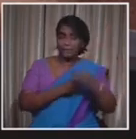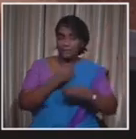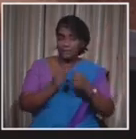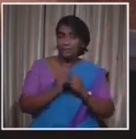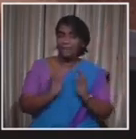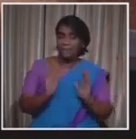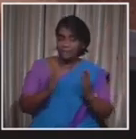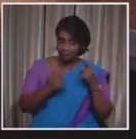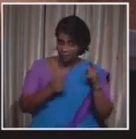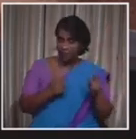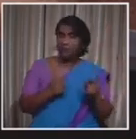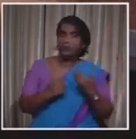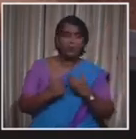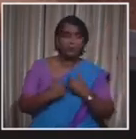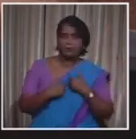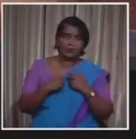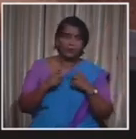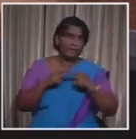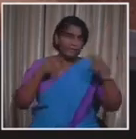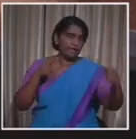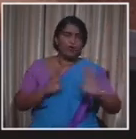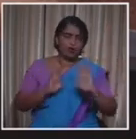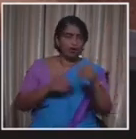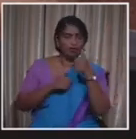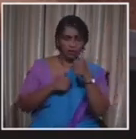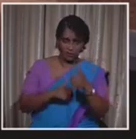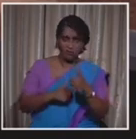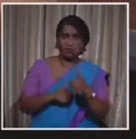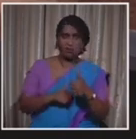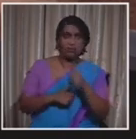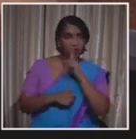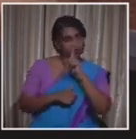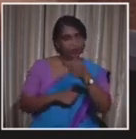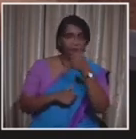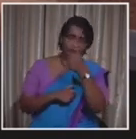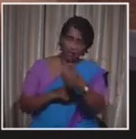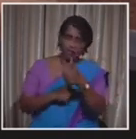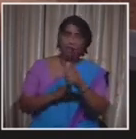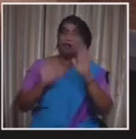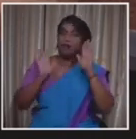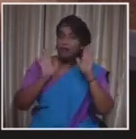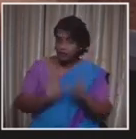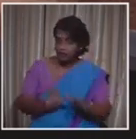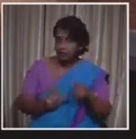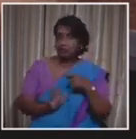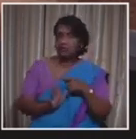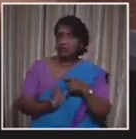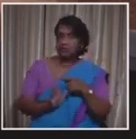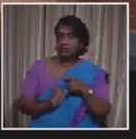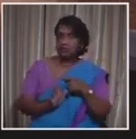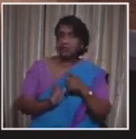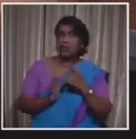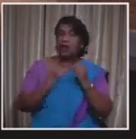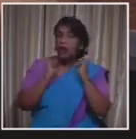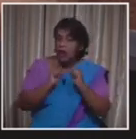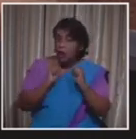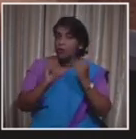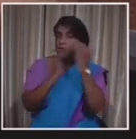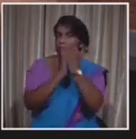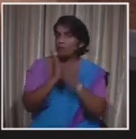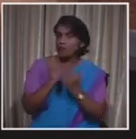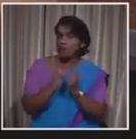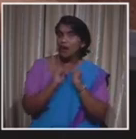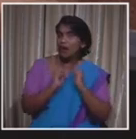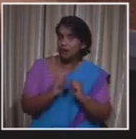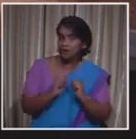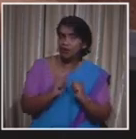කිරීමට අපේ කිසිම විරුද්ධත්වයක් නැහැ. ඔබතුමා කිව්ව එකට අපි එකඟයි. නමුත් කොයි විදියටද කියන එකේ ප්‍රශ්නයක් තියෙනවා.